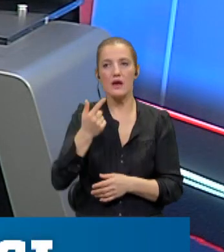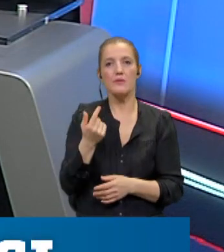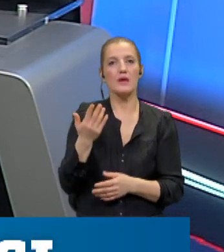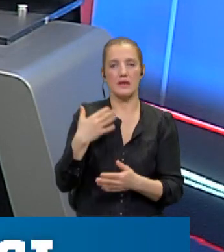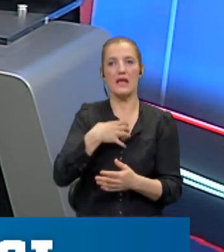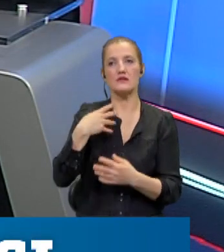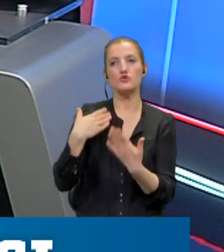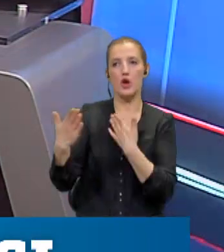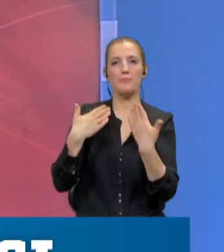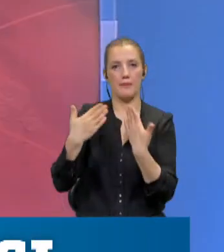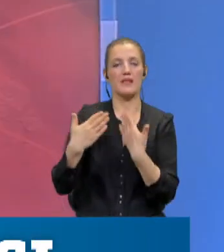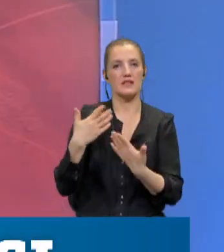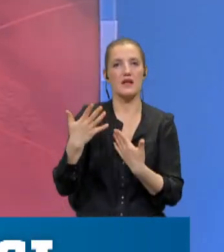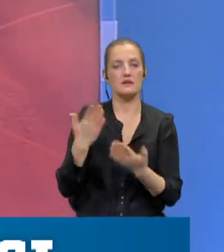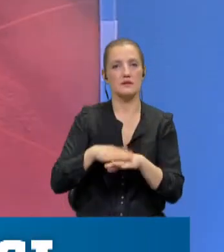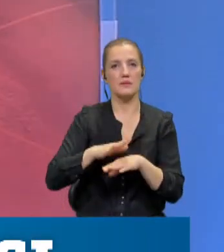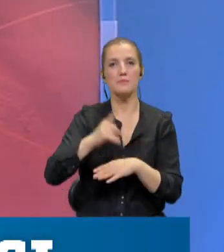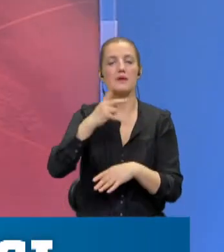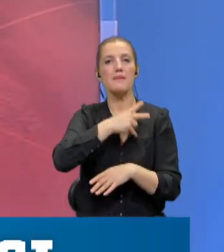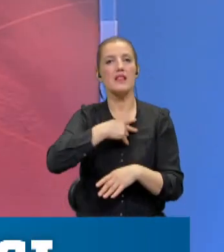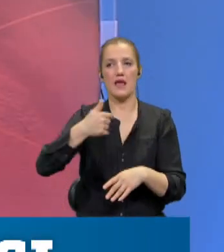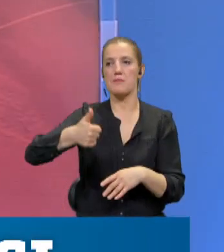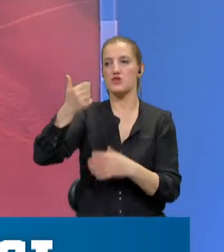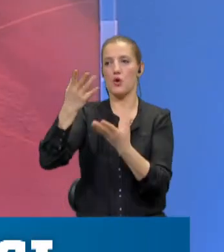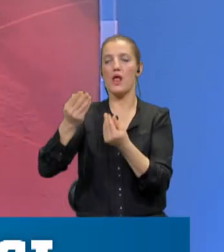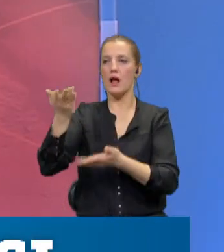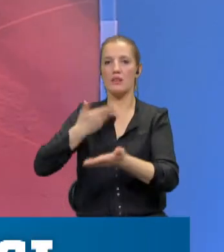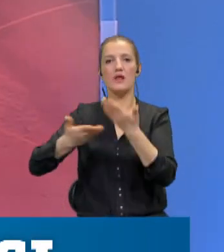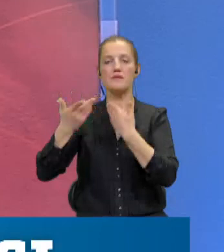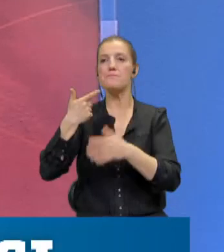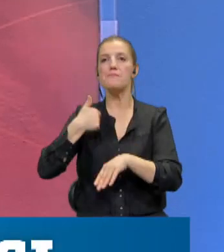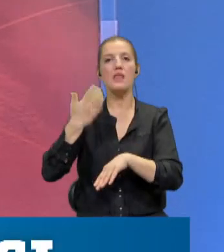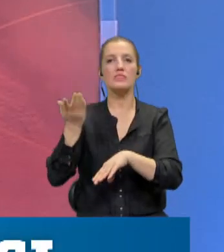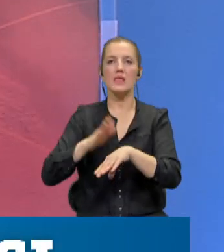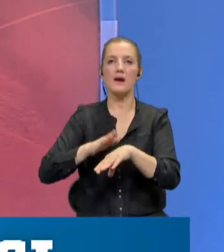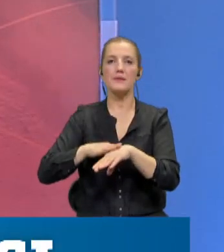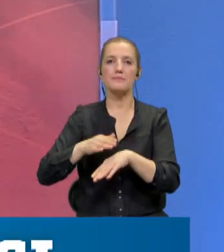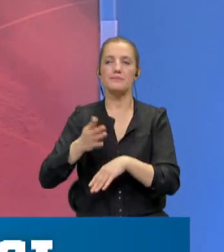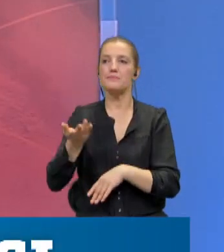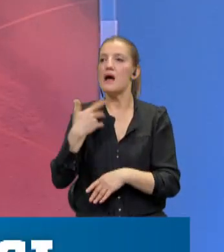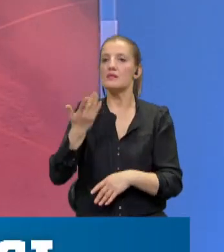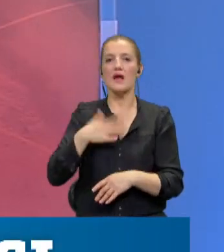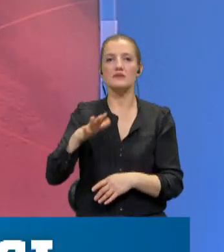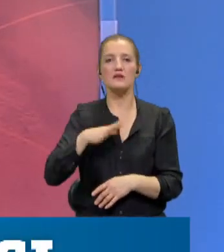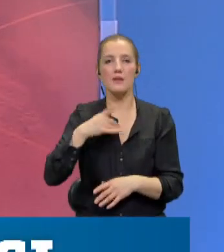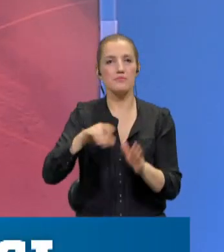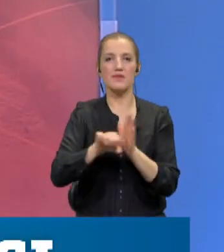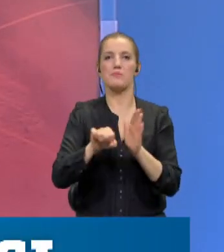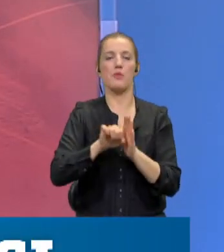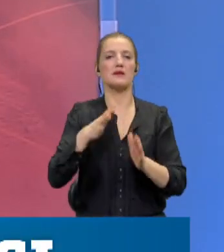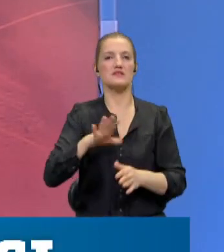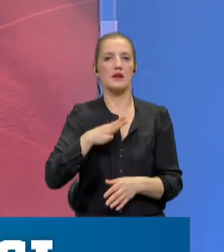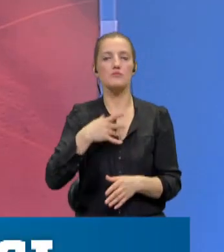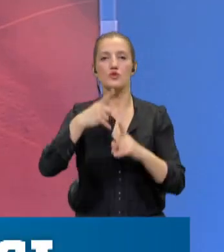sohbet etme imkanımız oldu bir Belediye Başkanı olarak anlattı ya ben ne yapayım dedi Ben de ne isterim dedi diploma